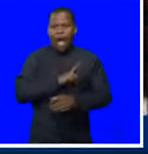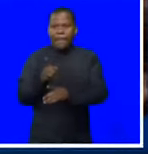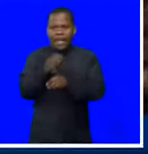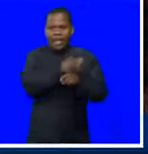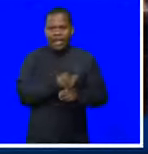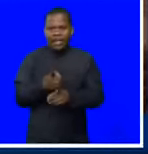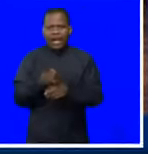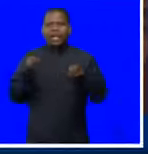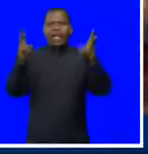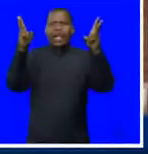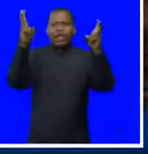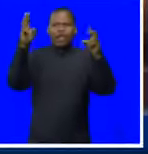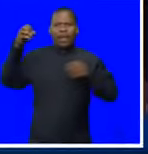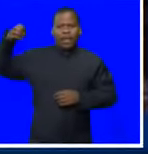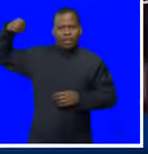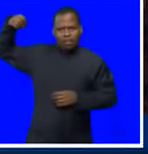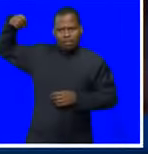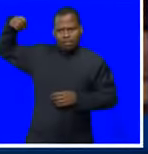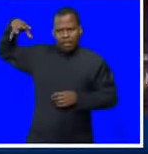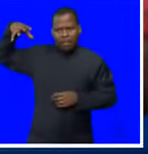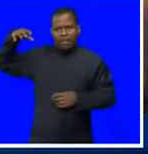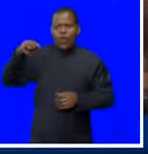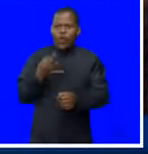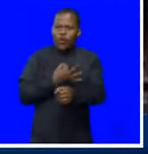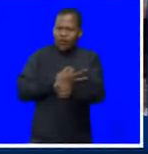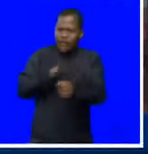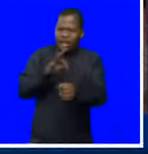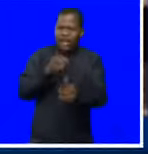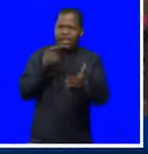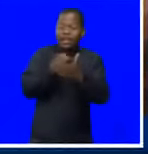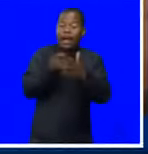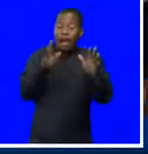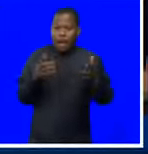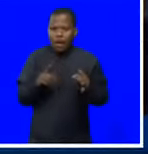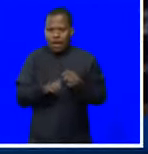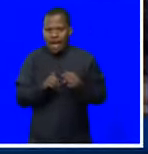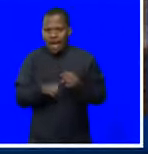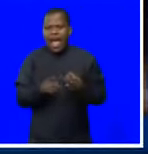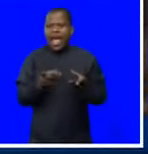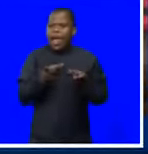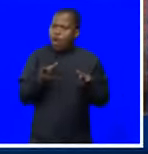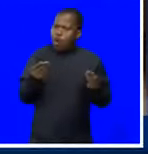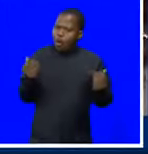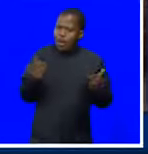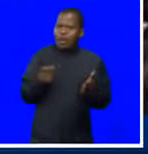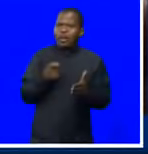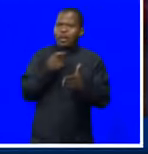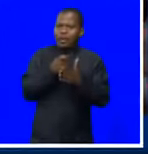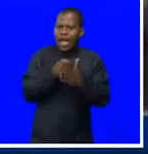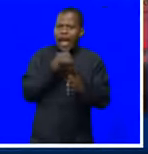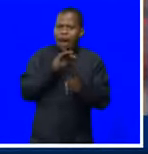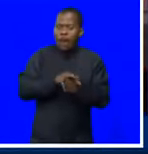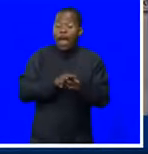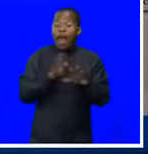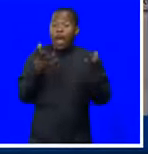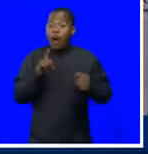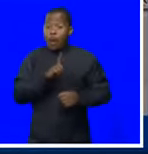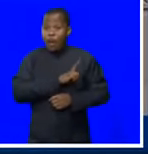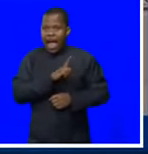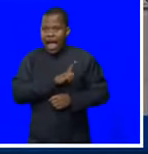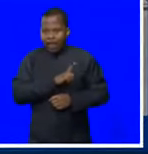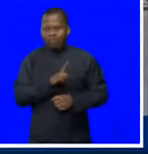yeEnergy kutheneni ukuthi gesi lingamthola njani live laseFrance nabo oil bangatholakala kanjani kulandzela ukuthi emava sentionalanga sase